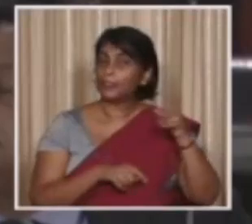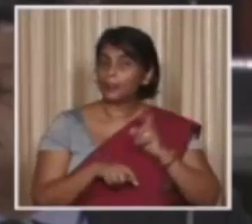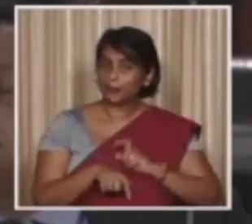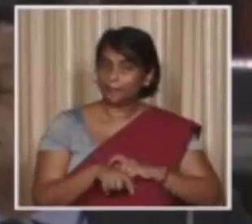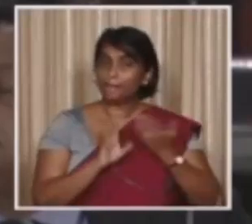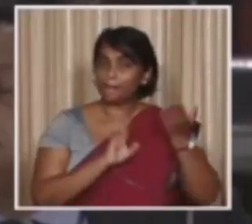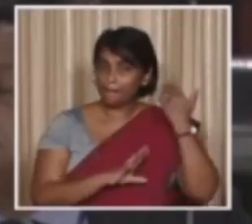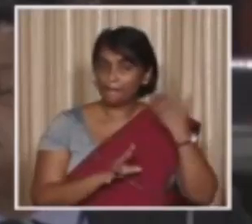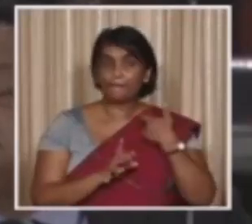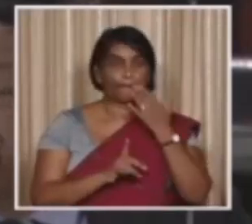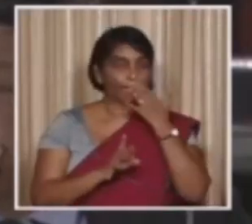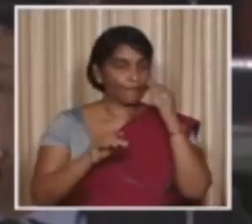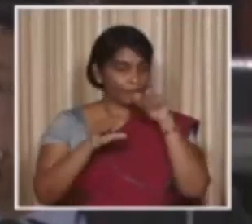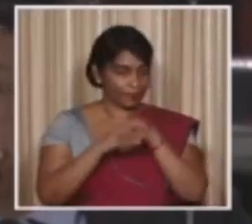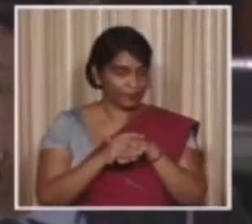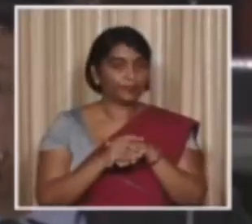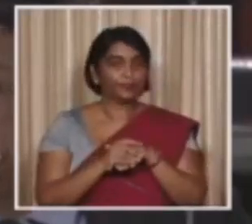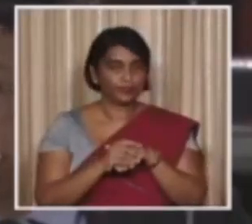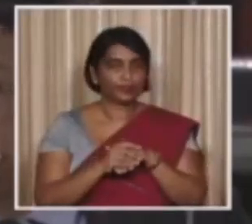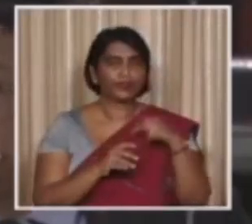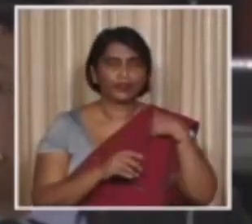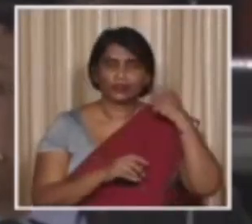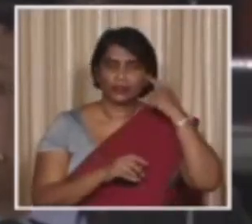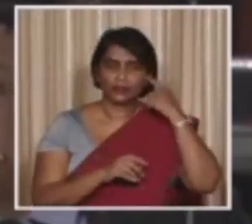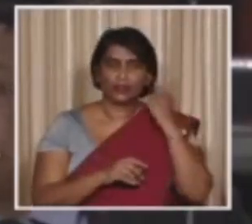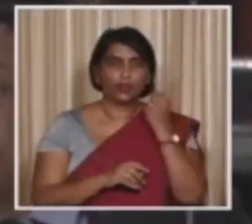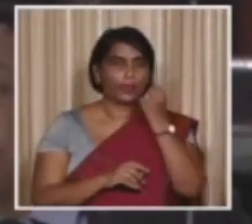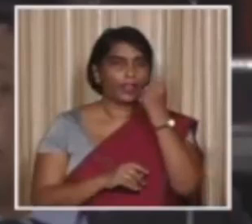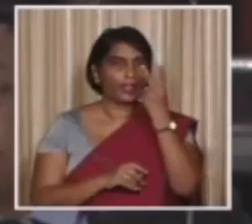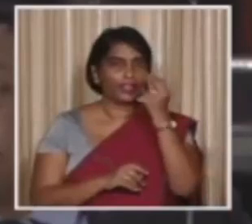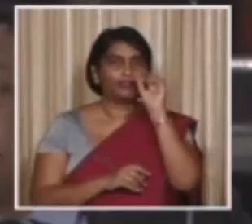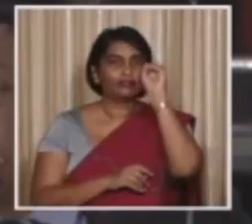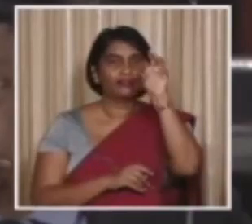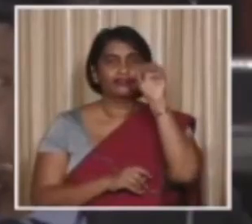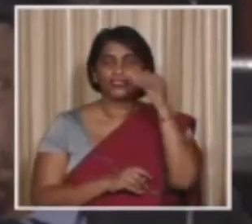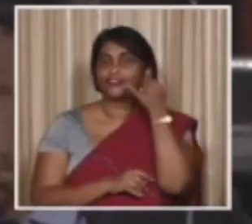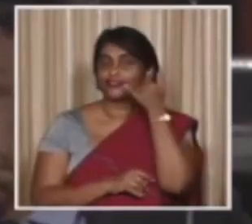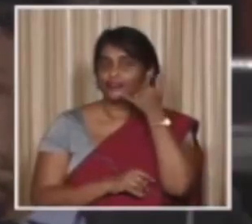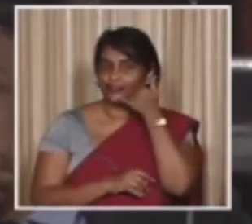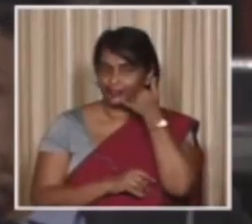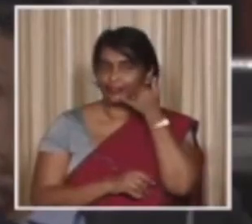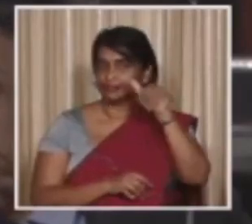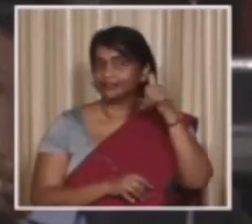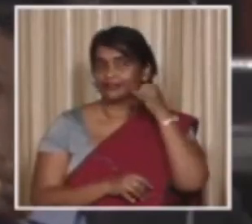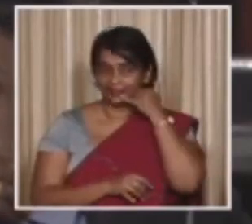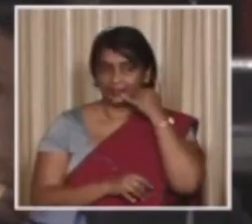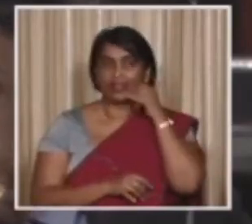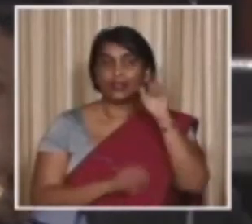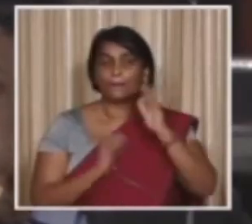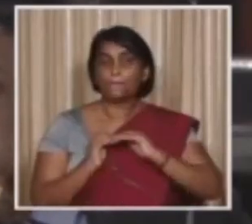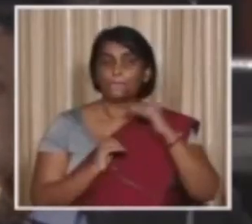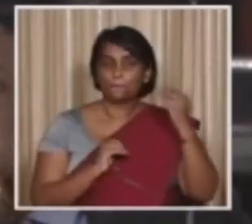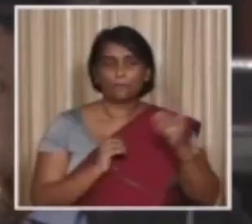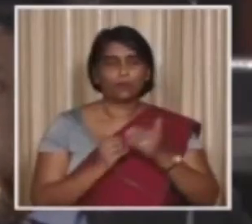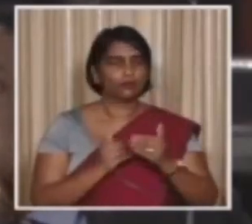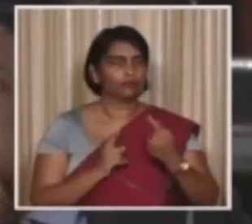ඒ දවස්වල අපි පාසලෙන් අපි දන්නවා අපිට මතකයි අර රුපියල් දෙකේ කොයින් එක දාලා අපි දුරකතනය අපතුමක් ගන්න ඕන. හැබැයි එතනින් පස්සේ අපි